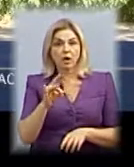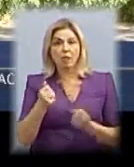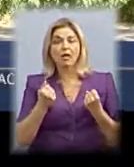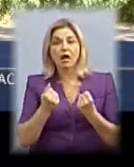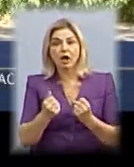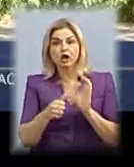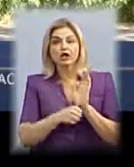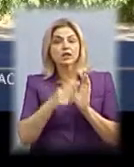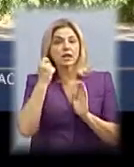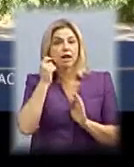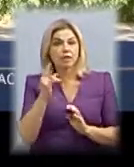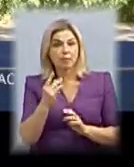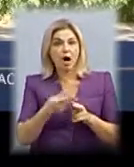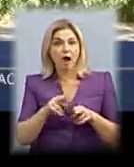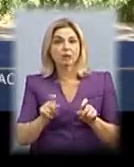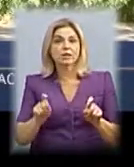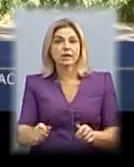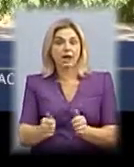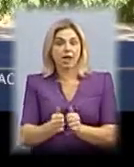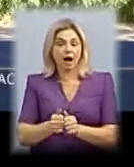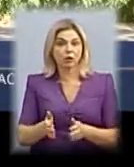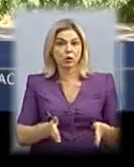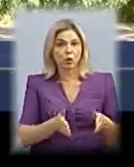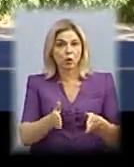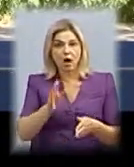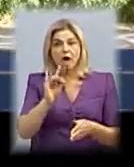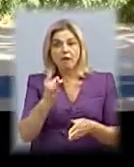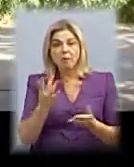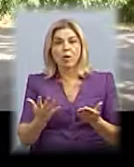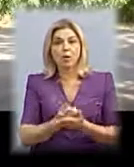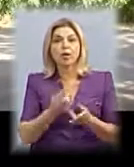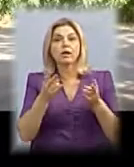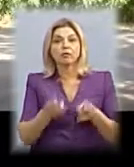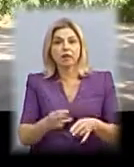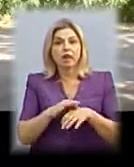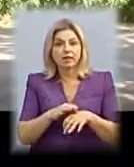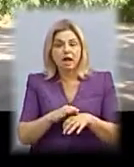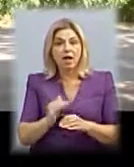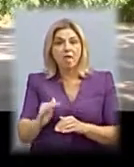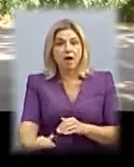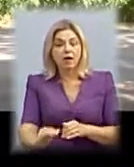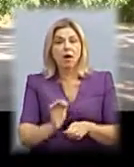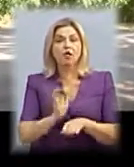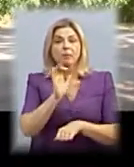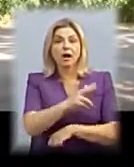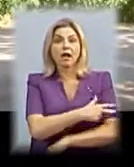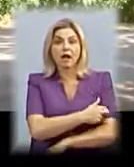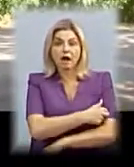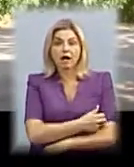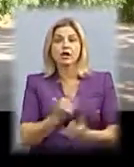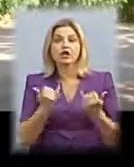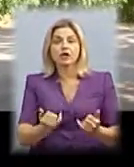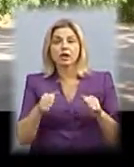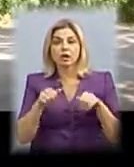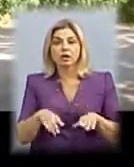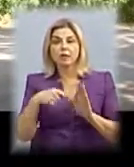який сидів біля дороги. Хлопчик отримав тілесні ушкодження маленькі, був доставлений до лікарні і наразі вирішується